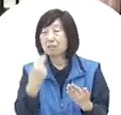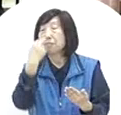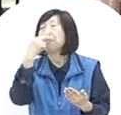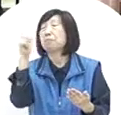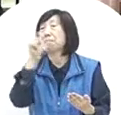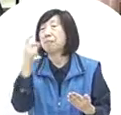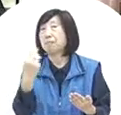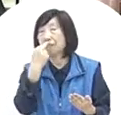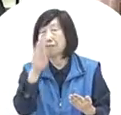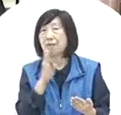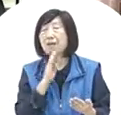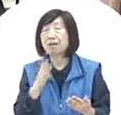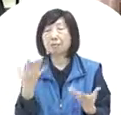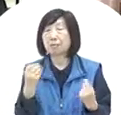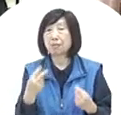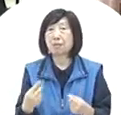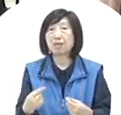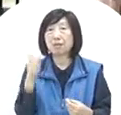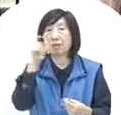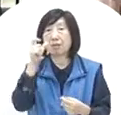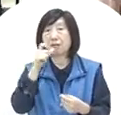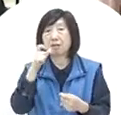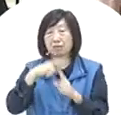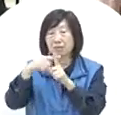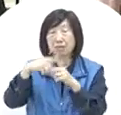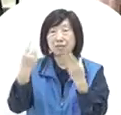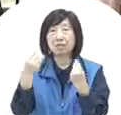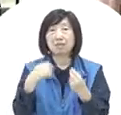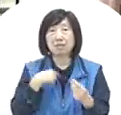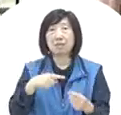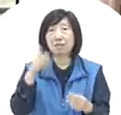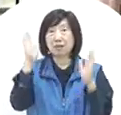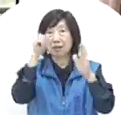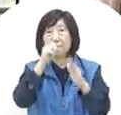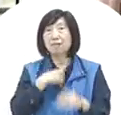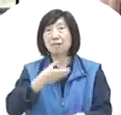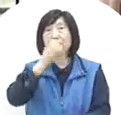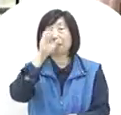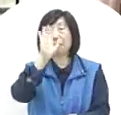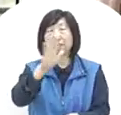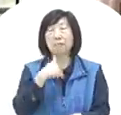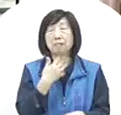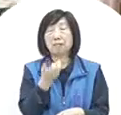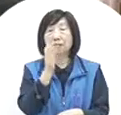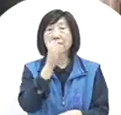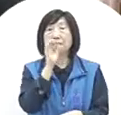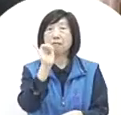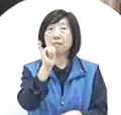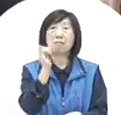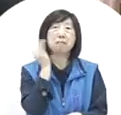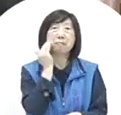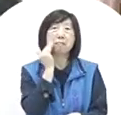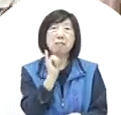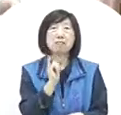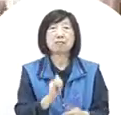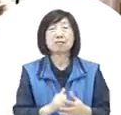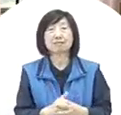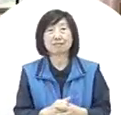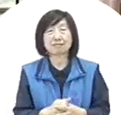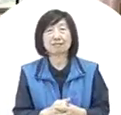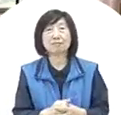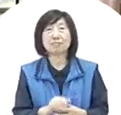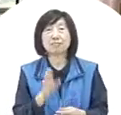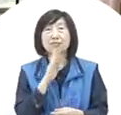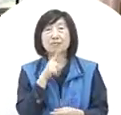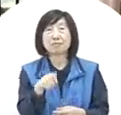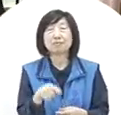酒精的成分？那现在这个部分呢， 我跟你讲，我刚好有喝过齁，我刚好有试喝过，其实还蛮不错，我知道。但是我跟你说齁，